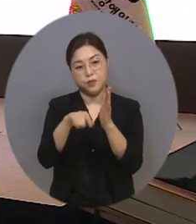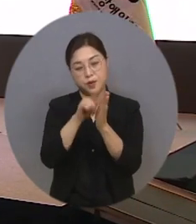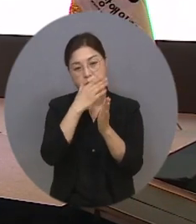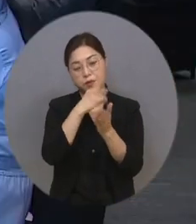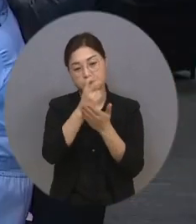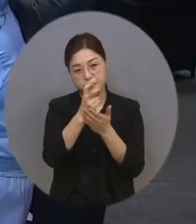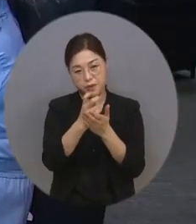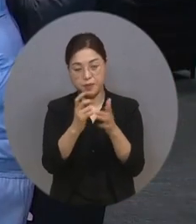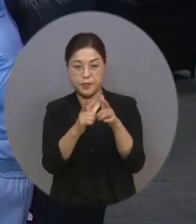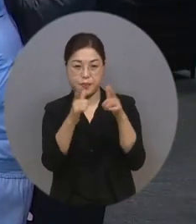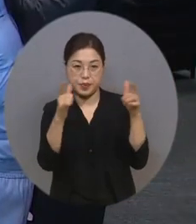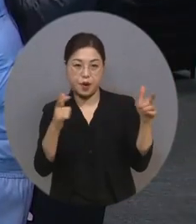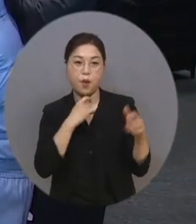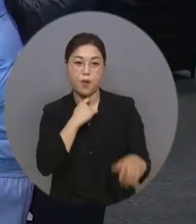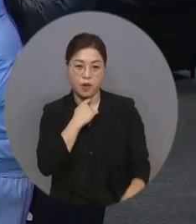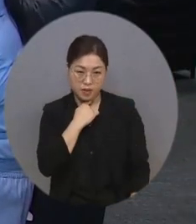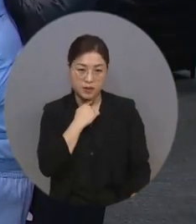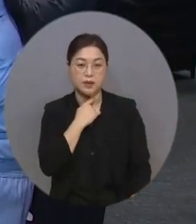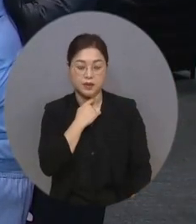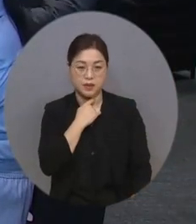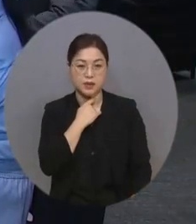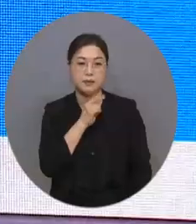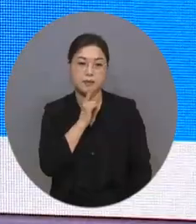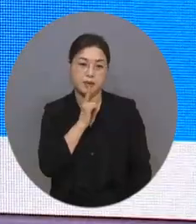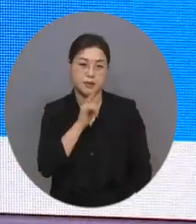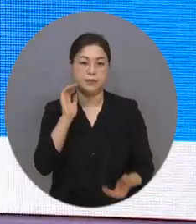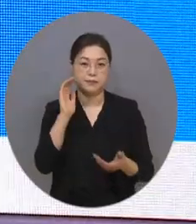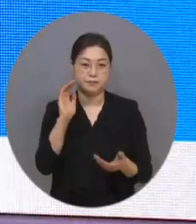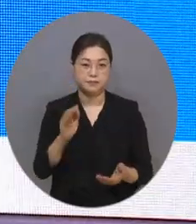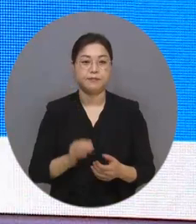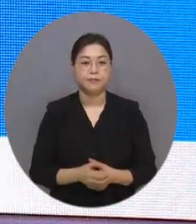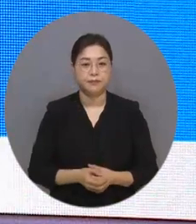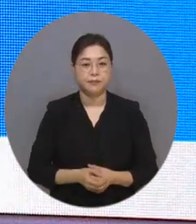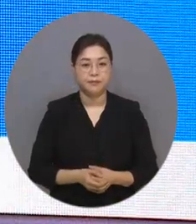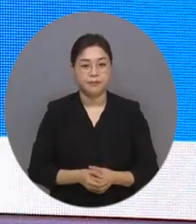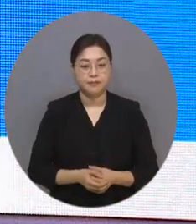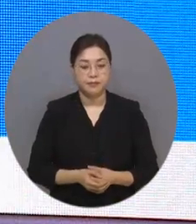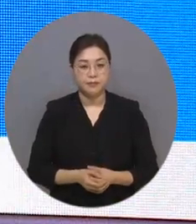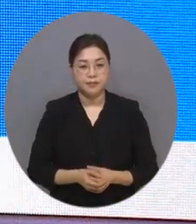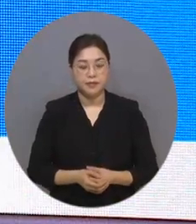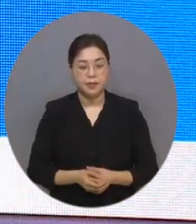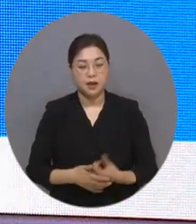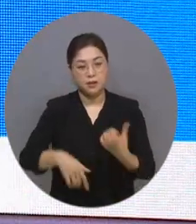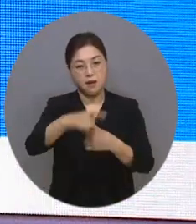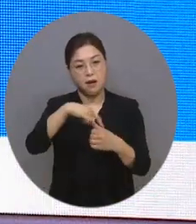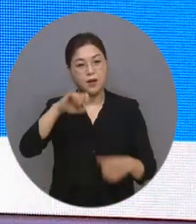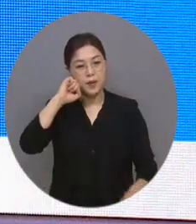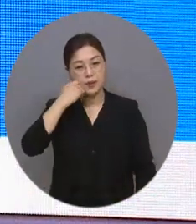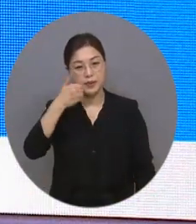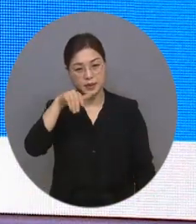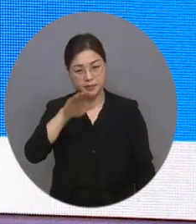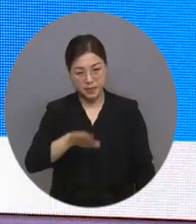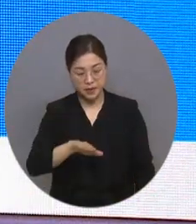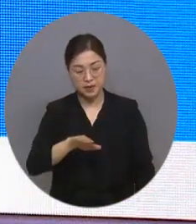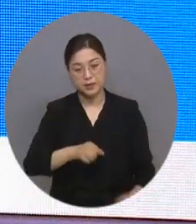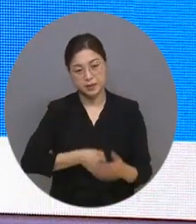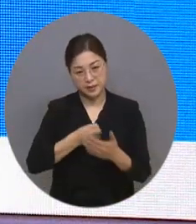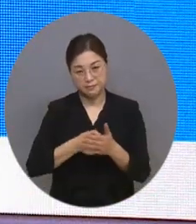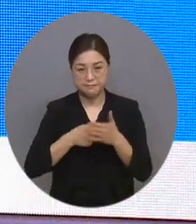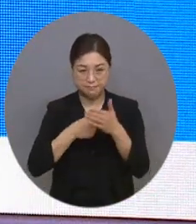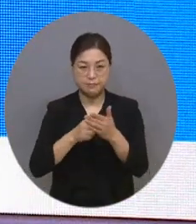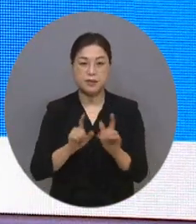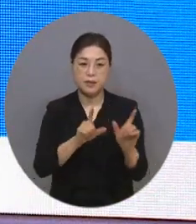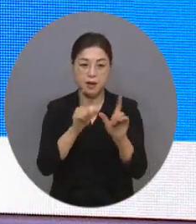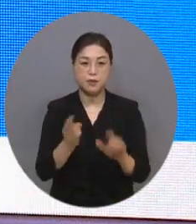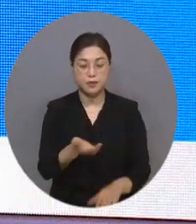복지제도가 확대되길 바란다는 뜻을 전했습니다. 어려운 여건에서도 용기 있게 살아오신 여러분들에게 다시